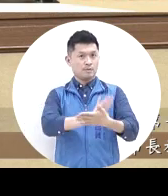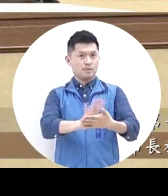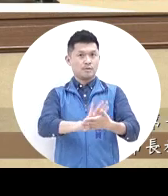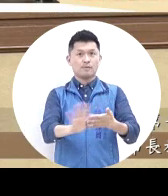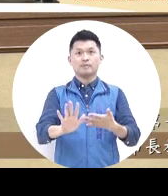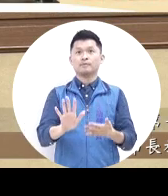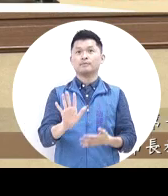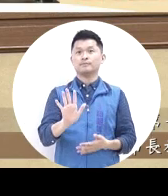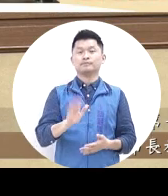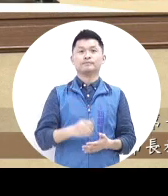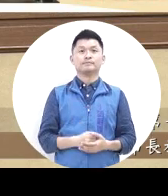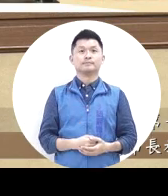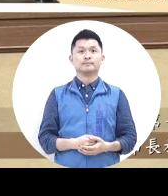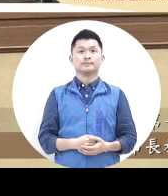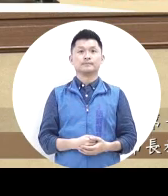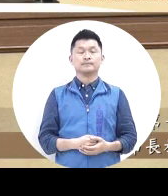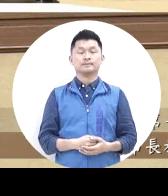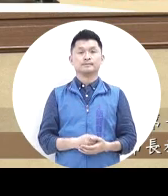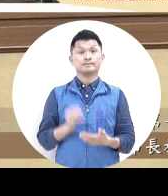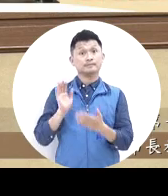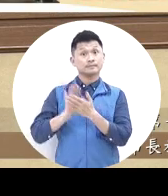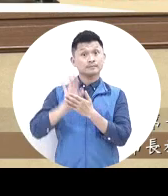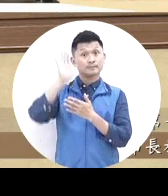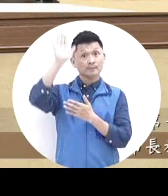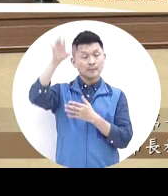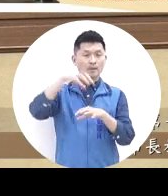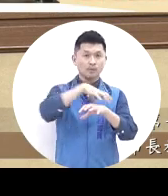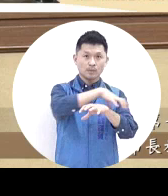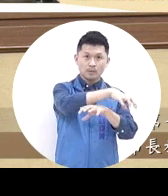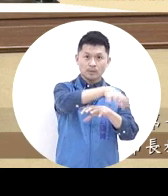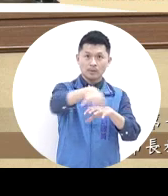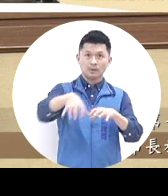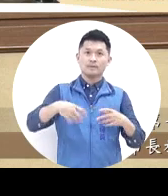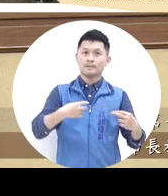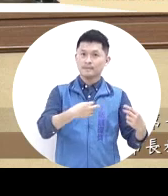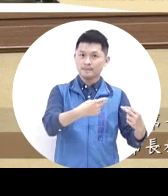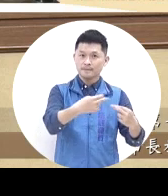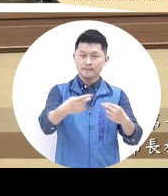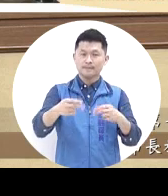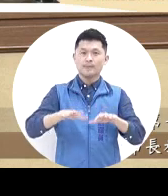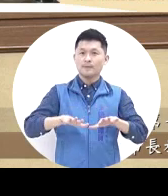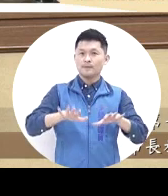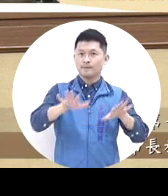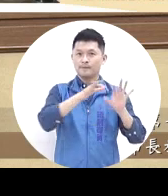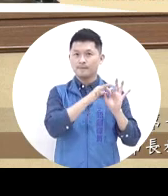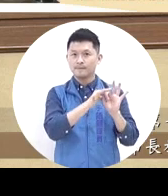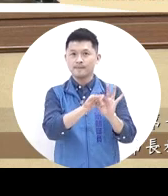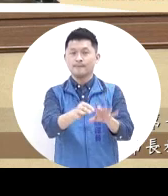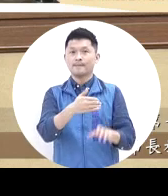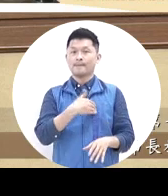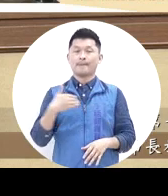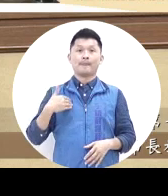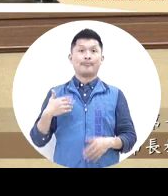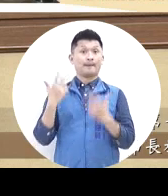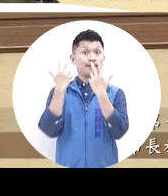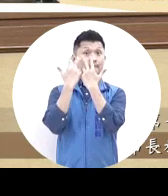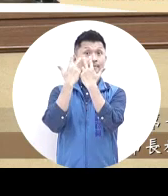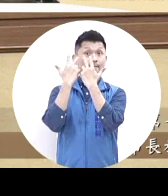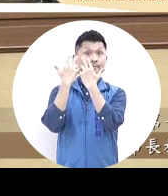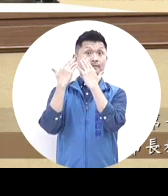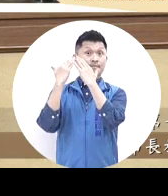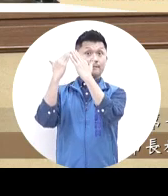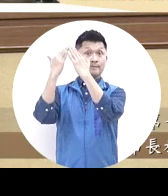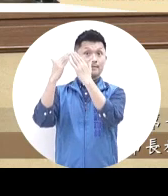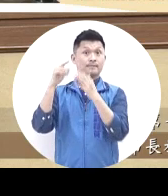那至于我们为了让整个环境得到永续发展，是新北市是第一个加入脱媒